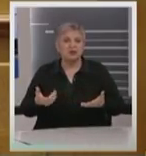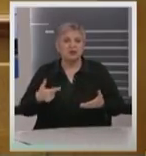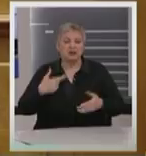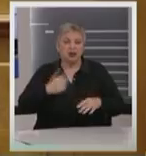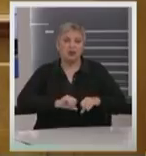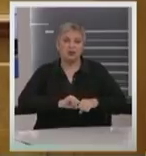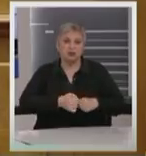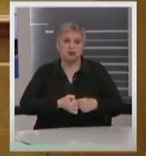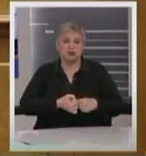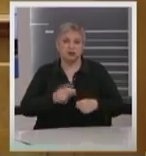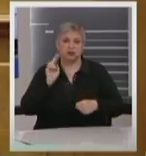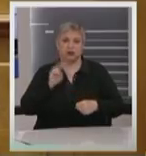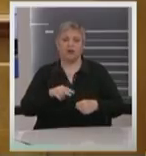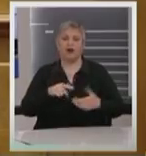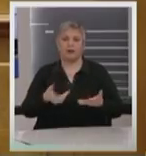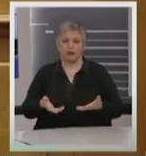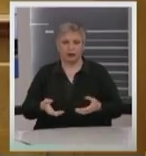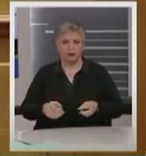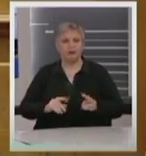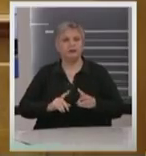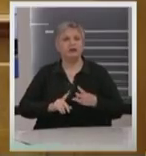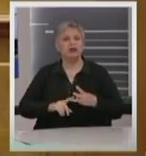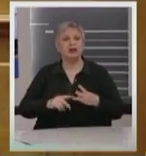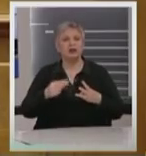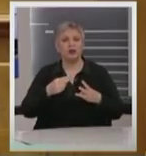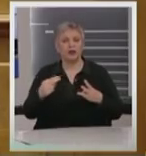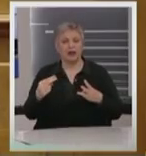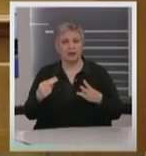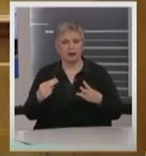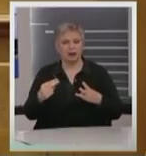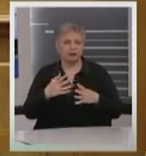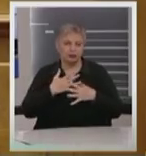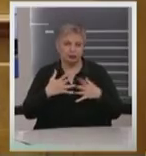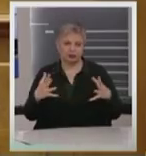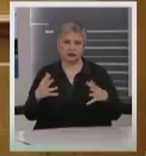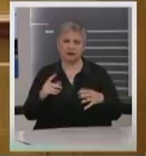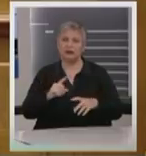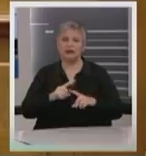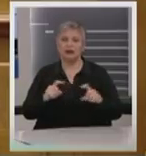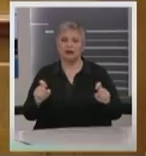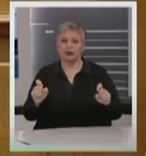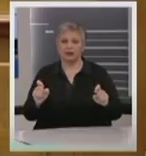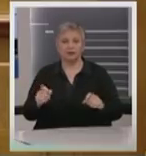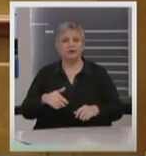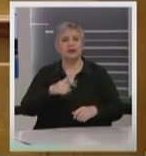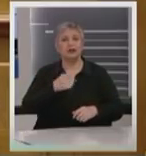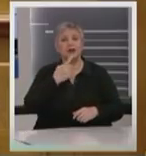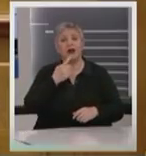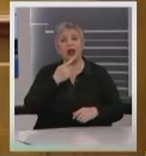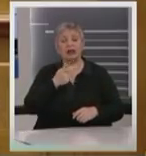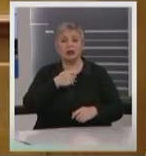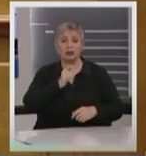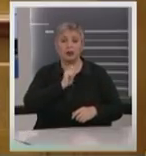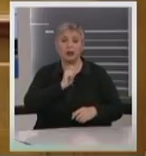Πάμε τώρα στο τρίτο μεγάλο σας ψέμα. Ότι η πολιτική σας έχει κοινωνικό πρόσημο, επειδή εσείς